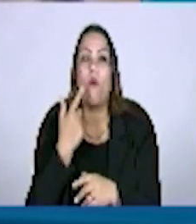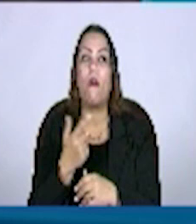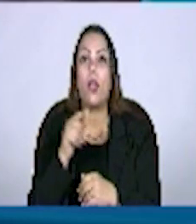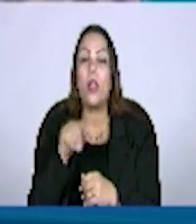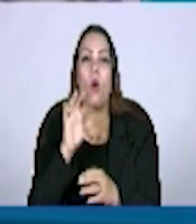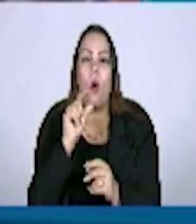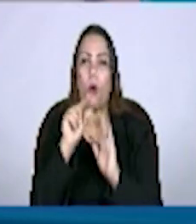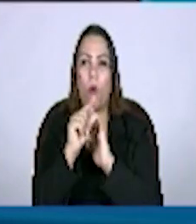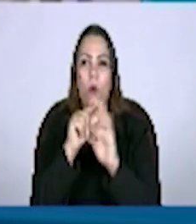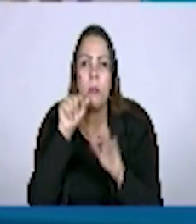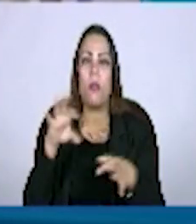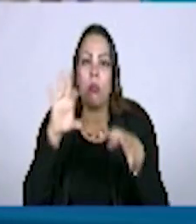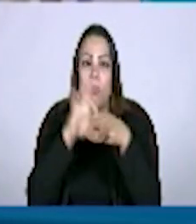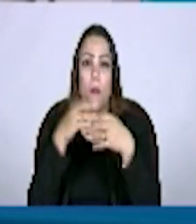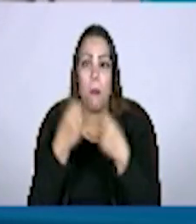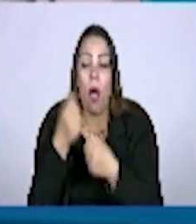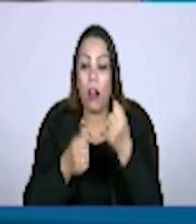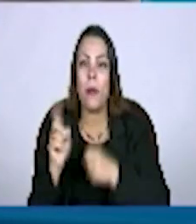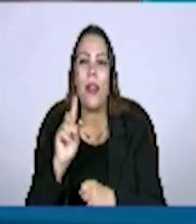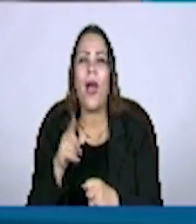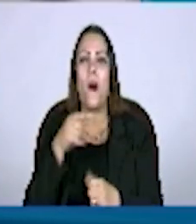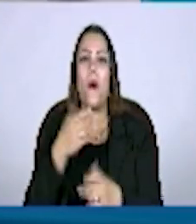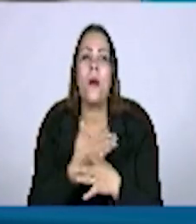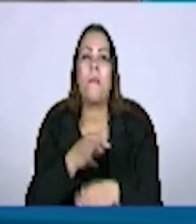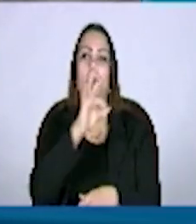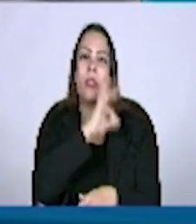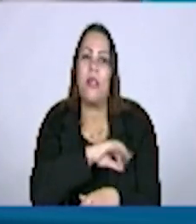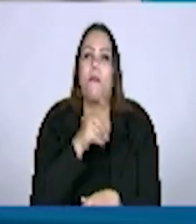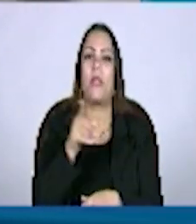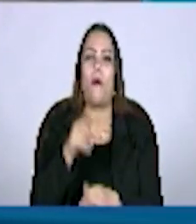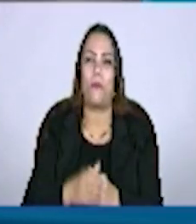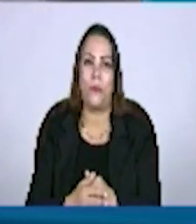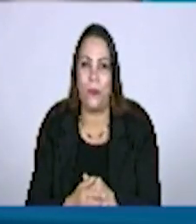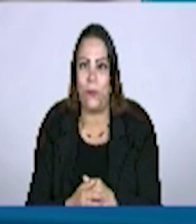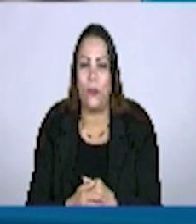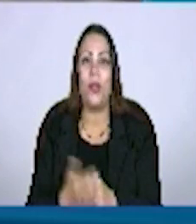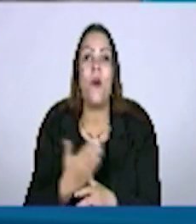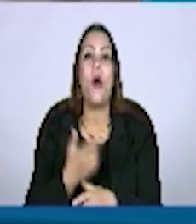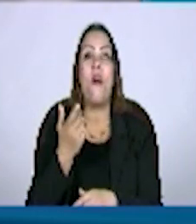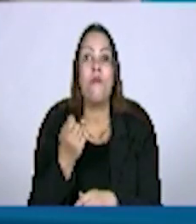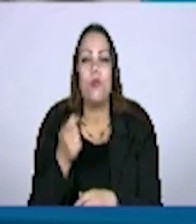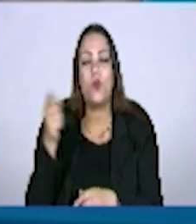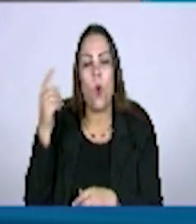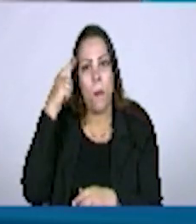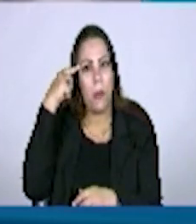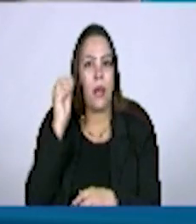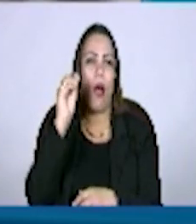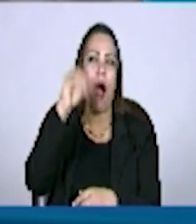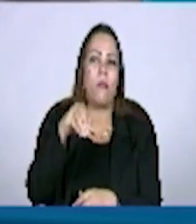جزء منها لا يتعلق بسعر السياره لكن يتعلق بالاوفر برايس او السعر اللي وضعوا